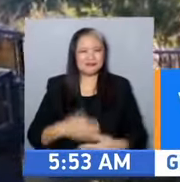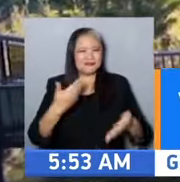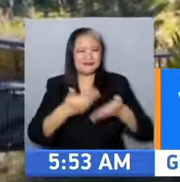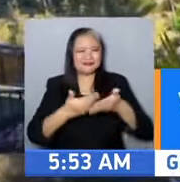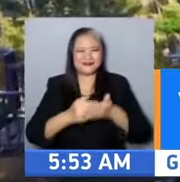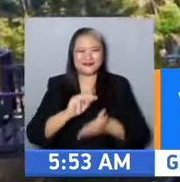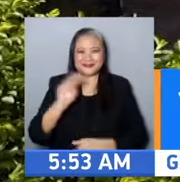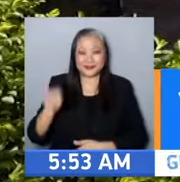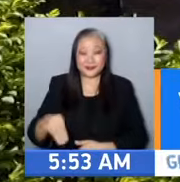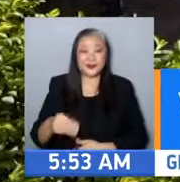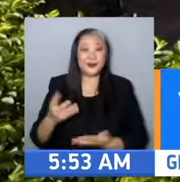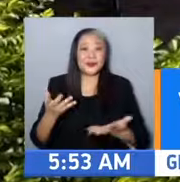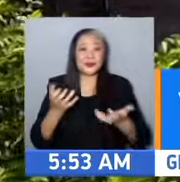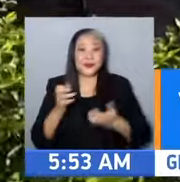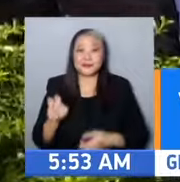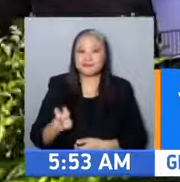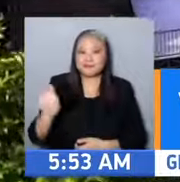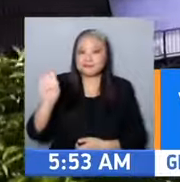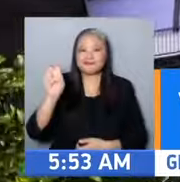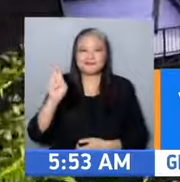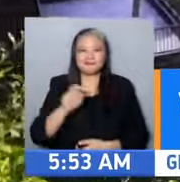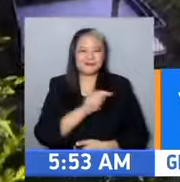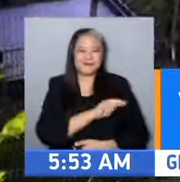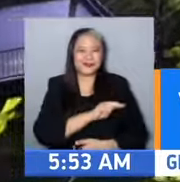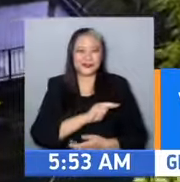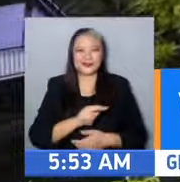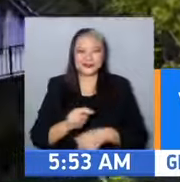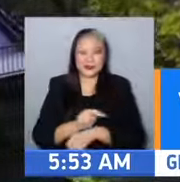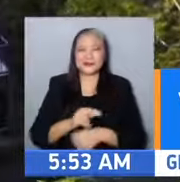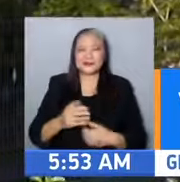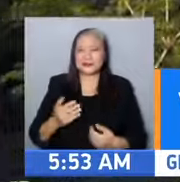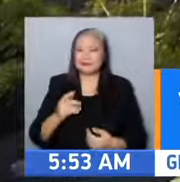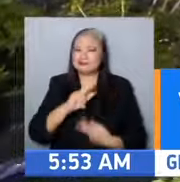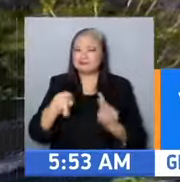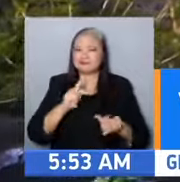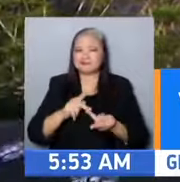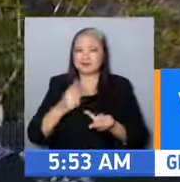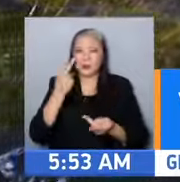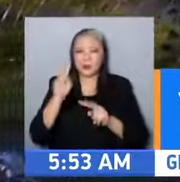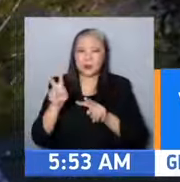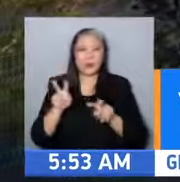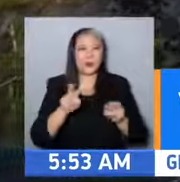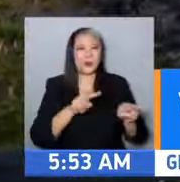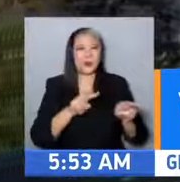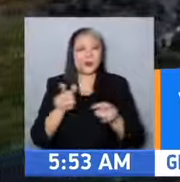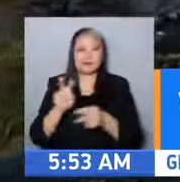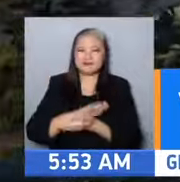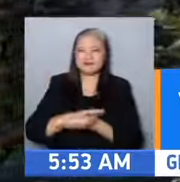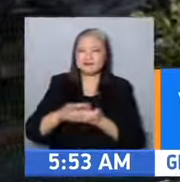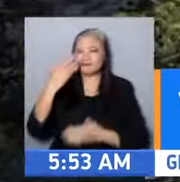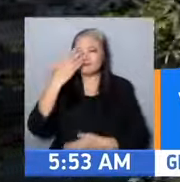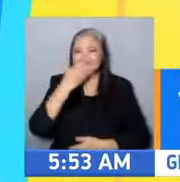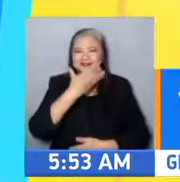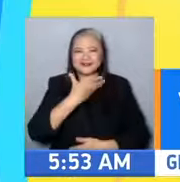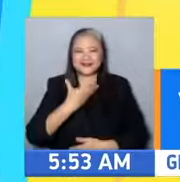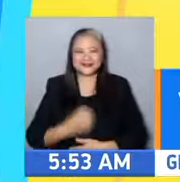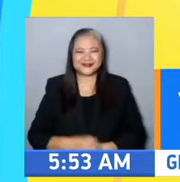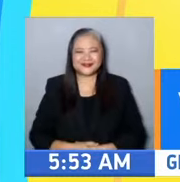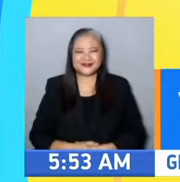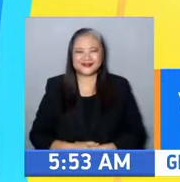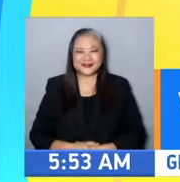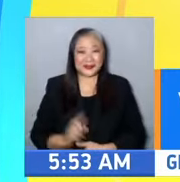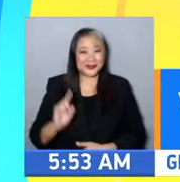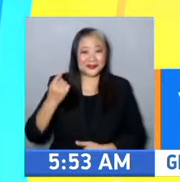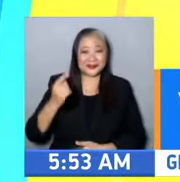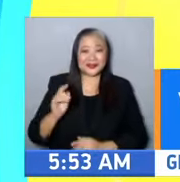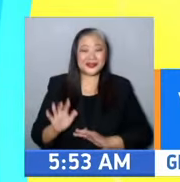mag-nature tripping, perfect to para sa inyo dahil sa beautiful scenery niyong makikita. Nax, okay. Buwang na una lang mag-relax dyan sina Chef JR at